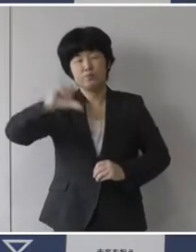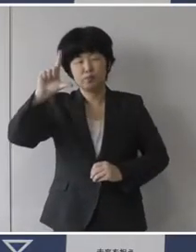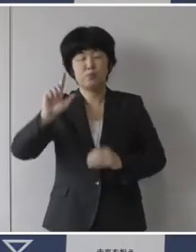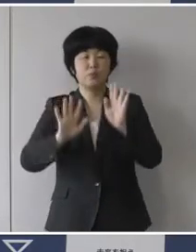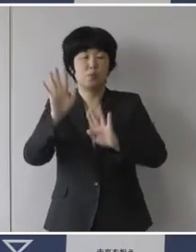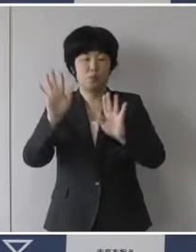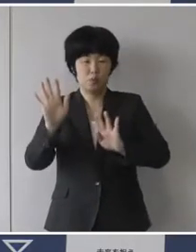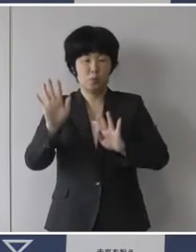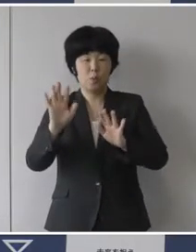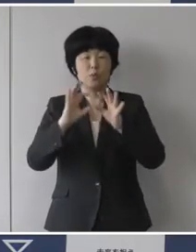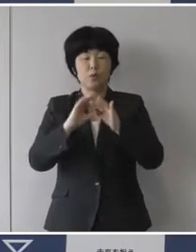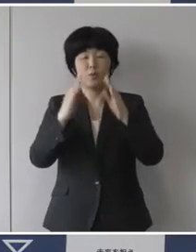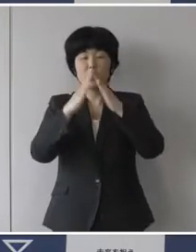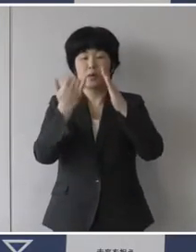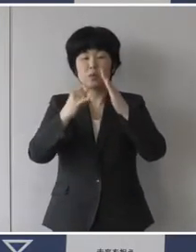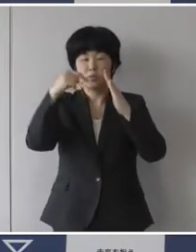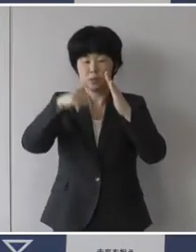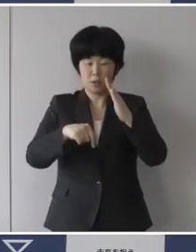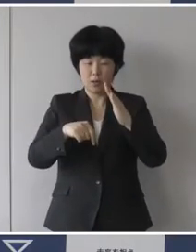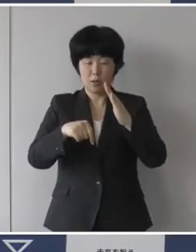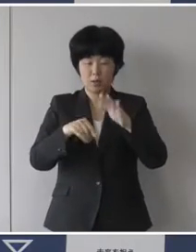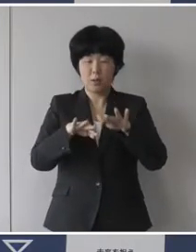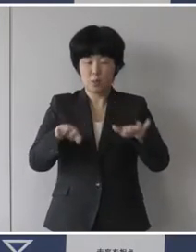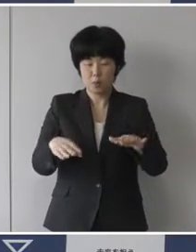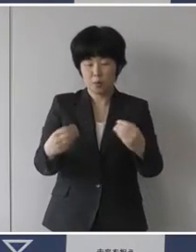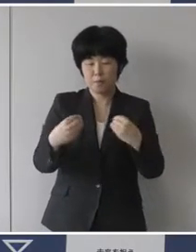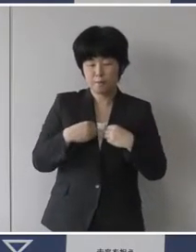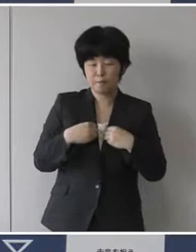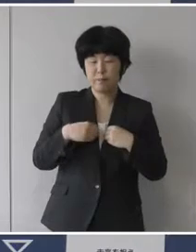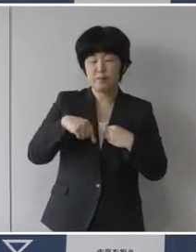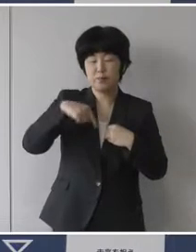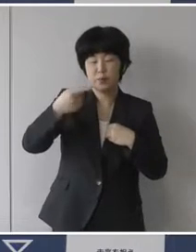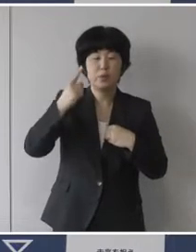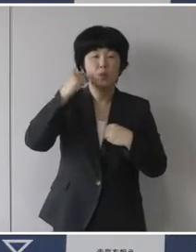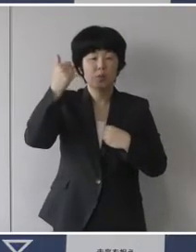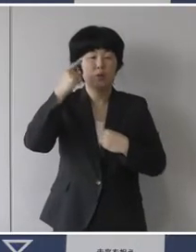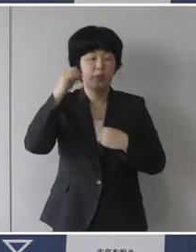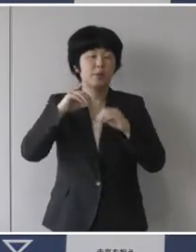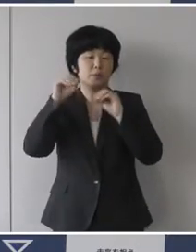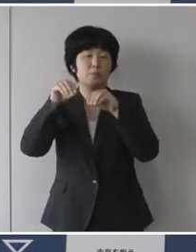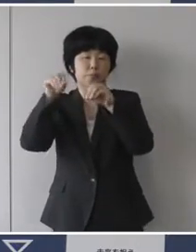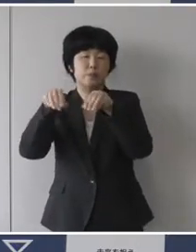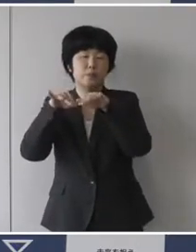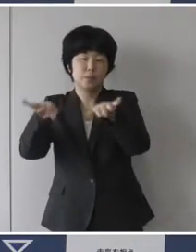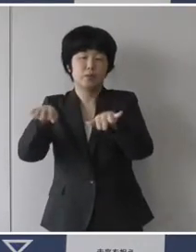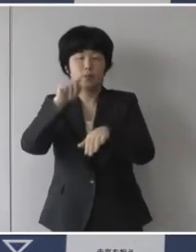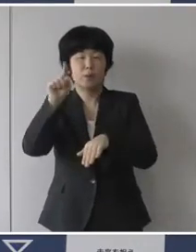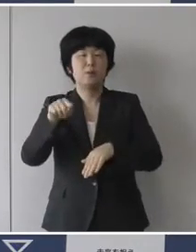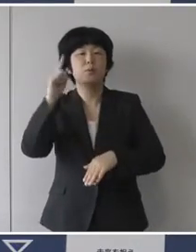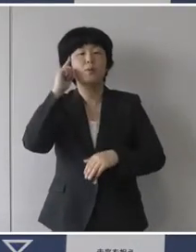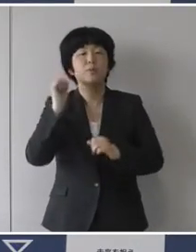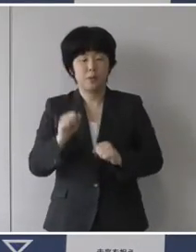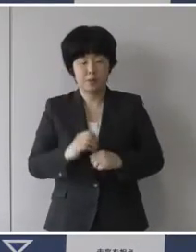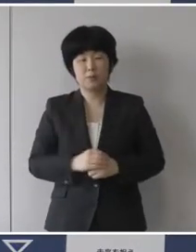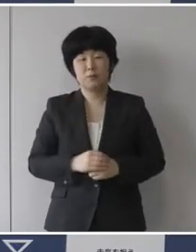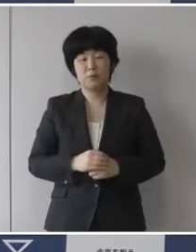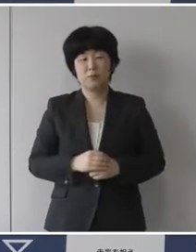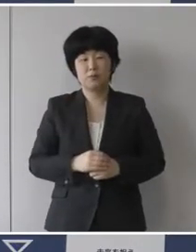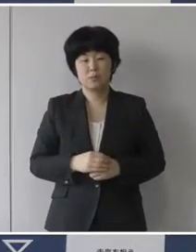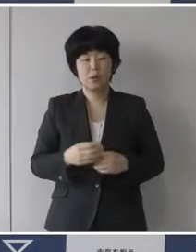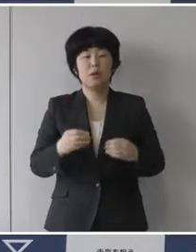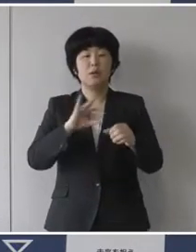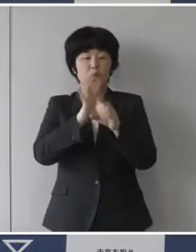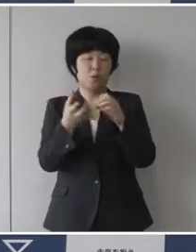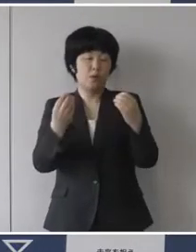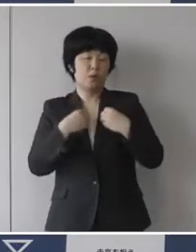いる家庭内で子どもから大人に感染してるという傾向がよく見られます。またインフルエンザとか風邪とかと